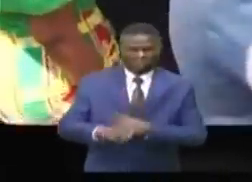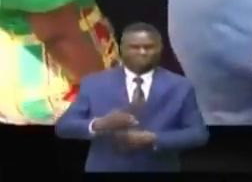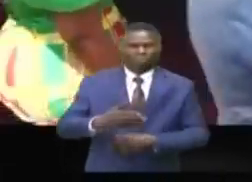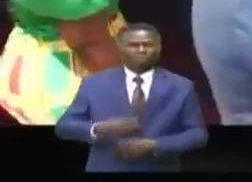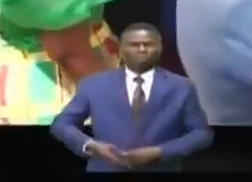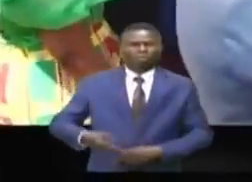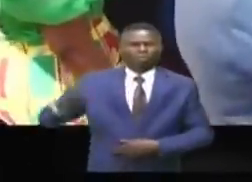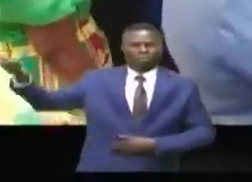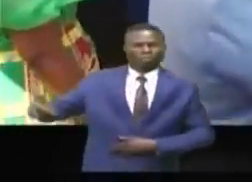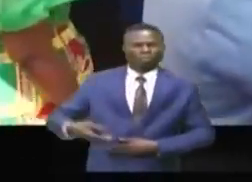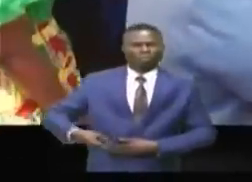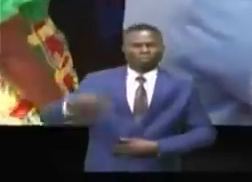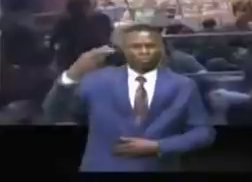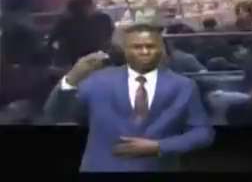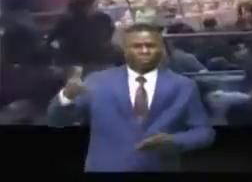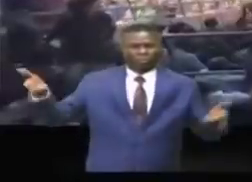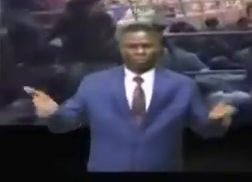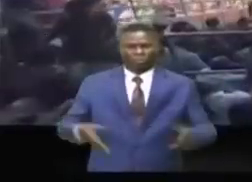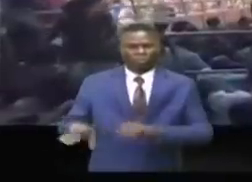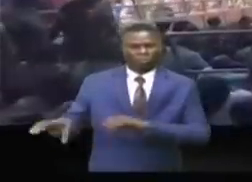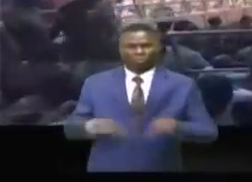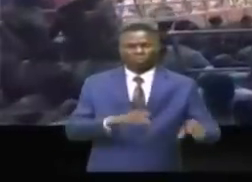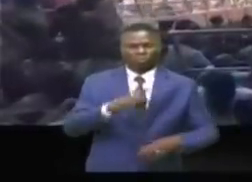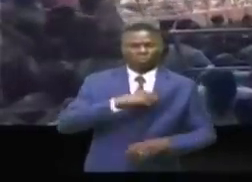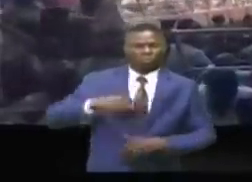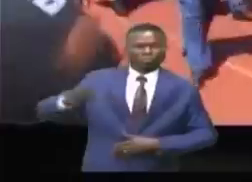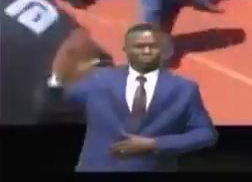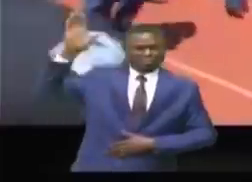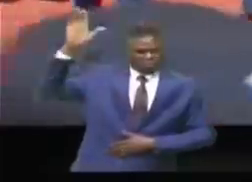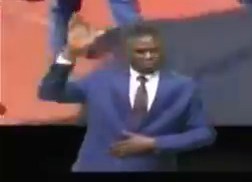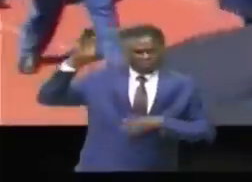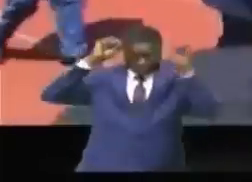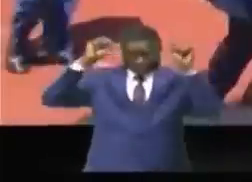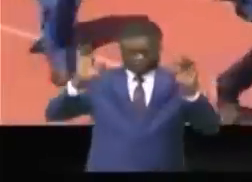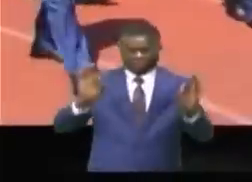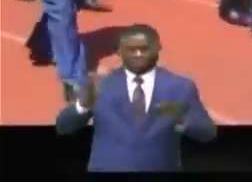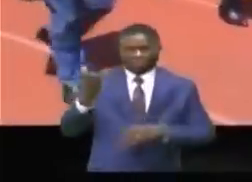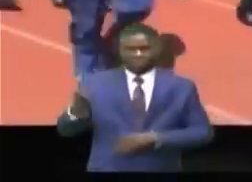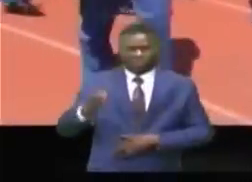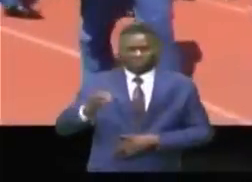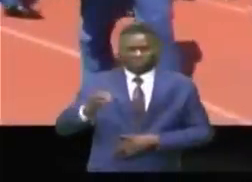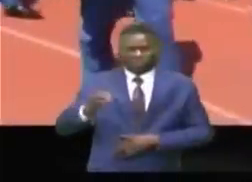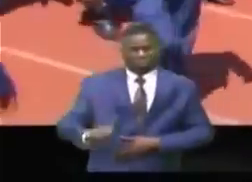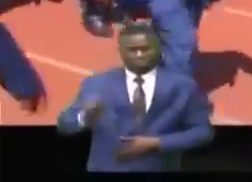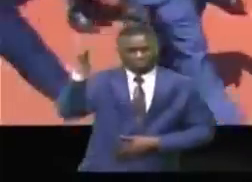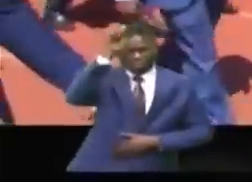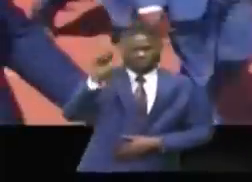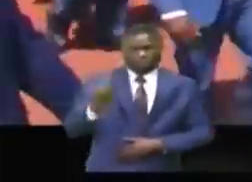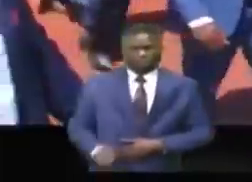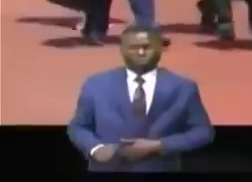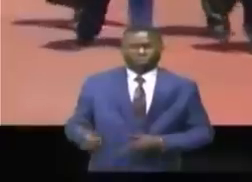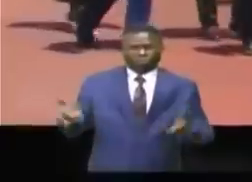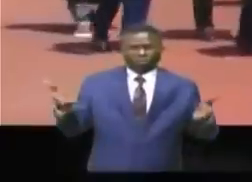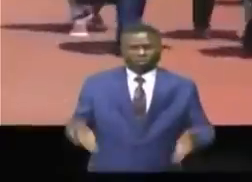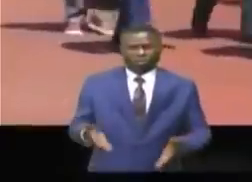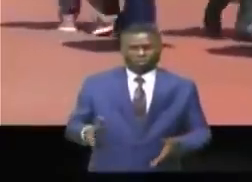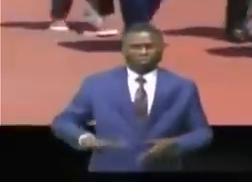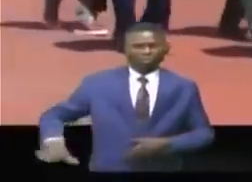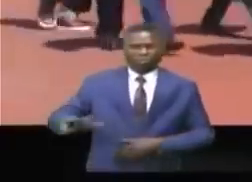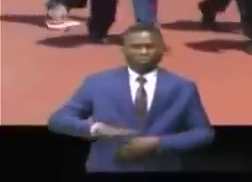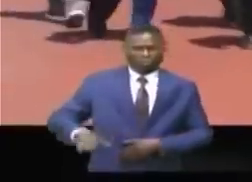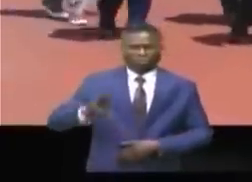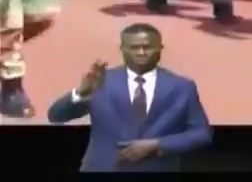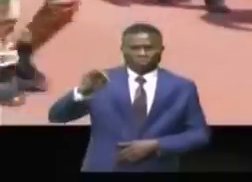marque présents à la cérémonie de prestation de serment. Le Sud-Africain Cyril Ramaphosa, le Mozambicain